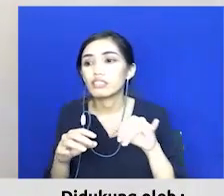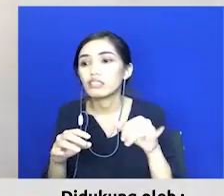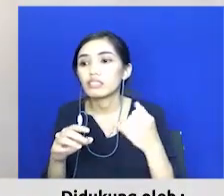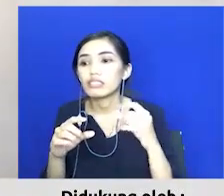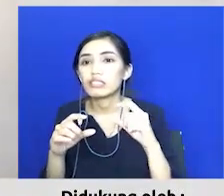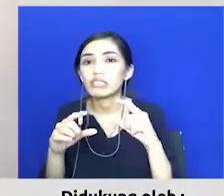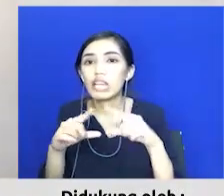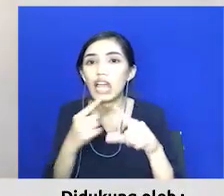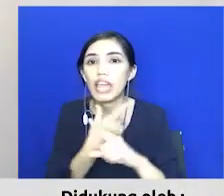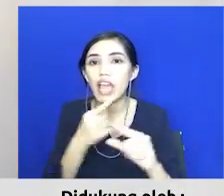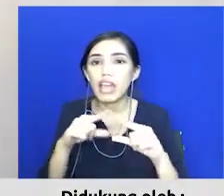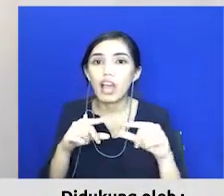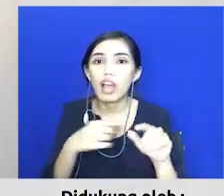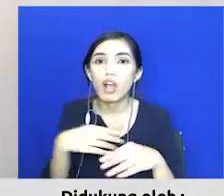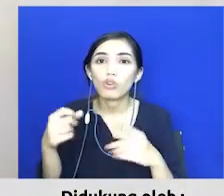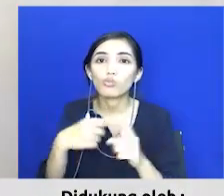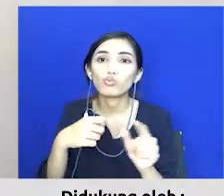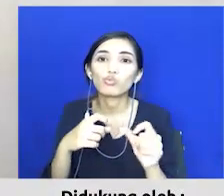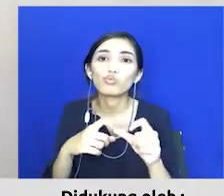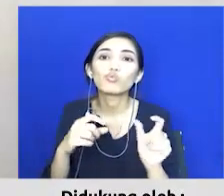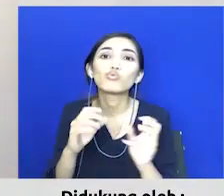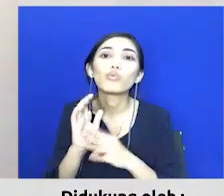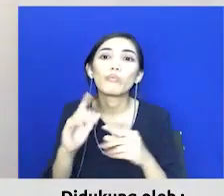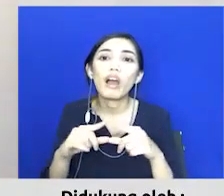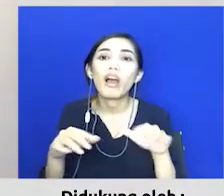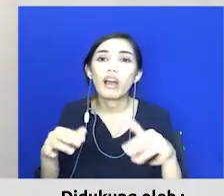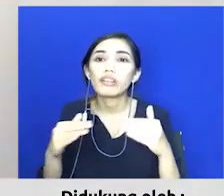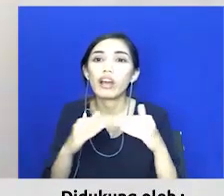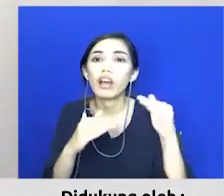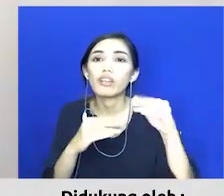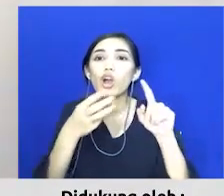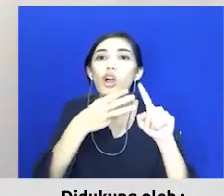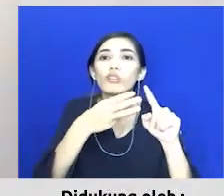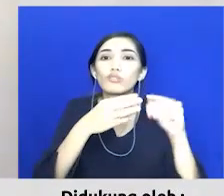generasi revolusi gitu ya, anak-anak revolusi itu kan